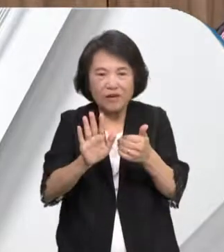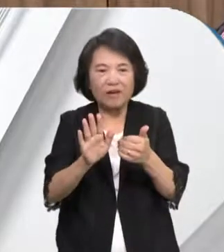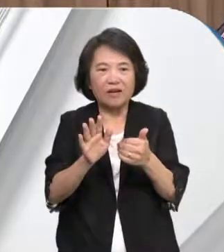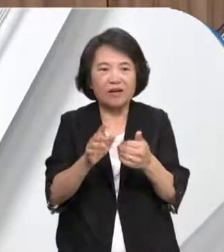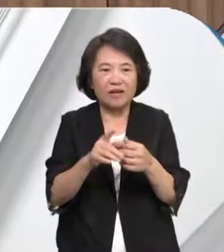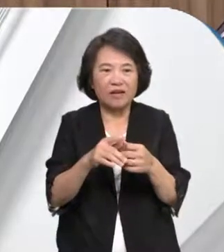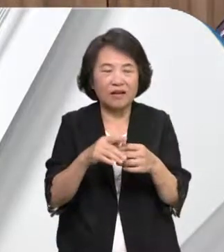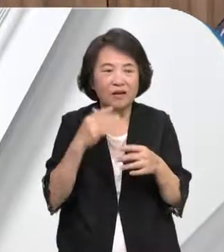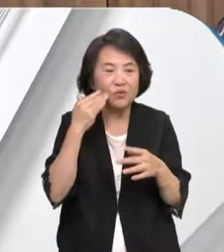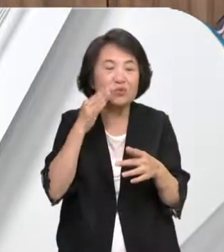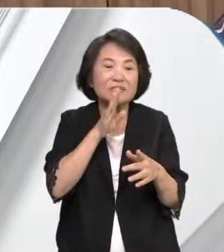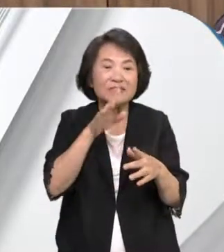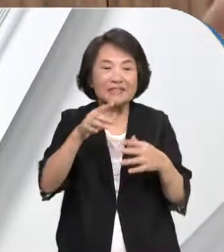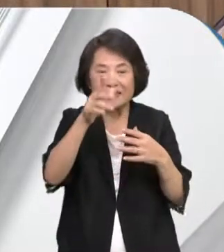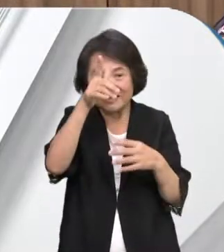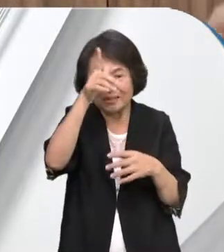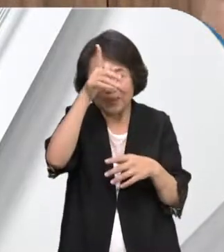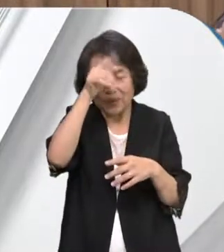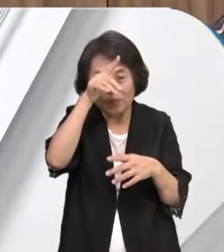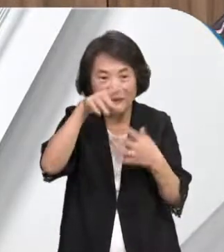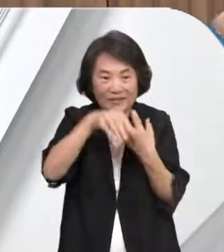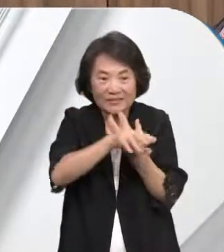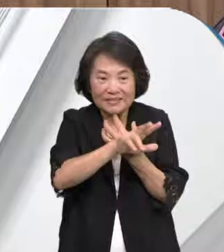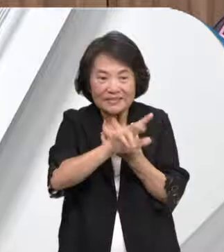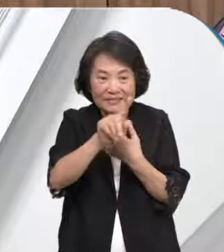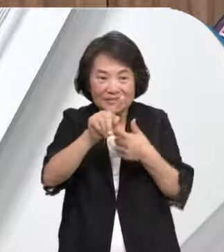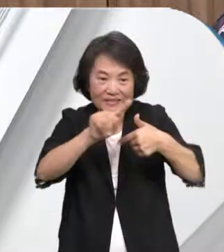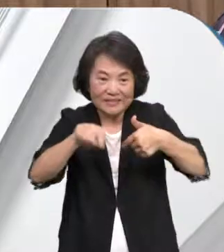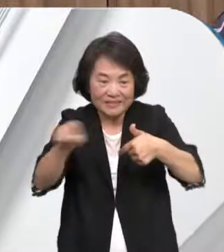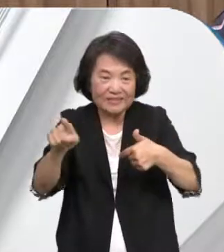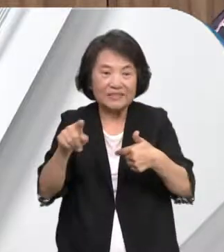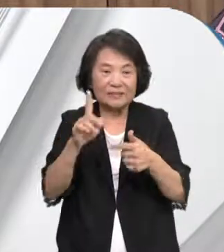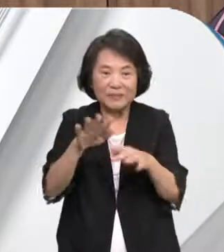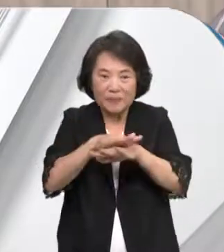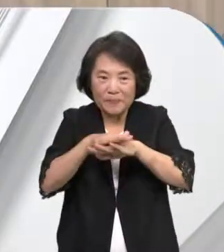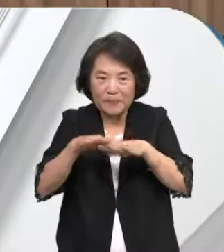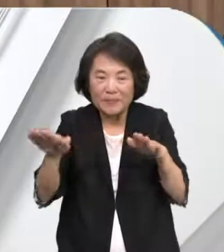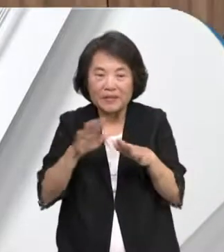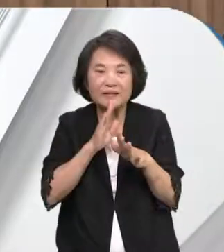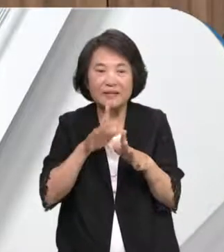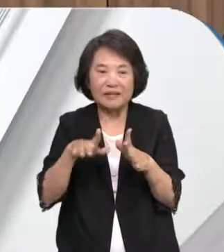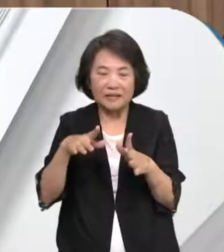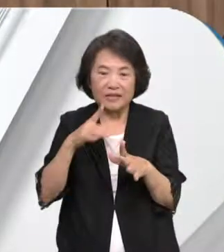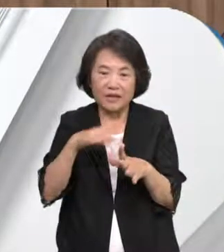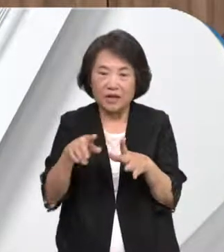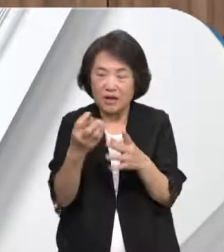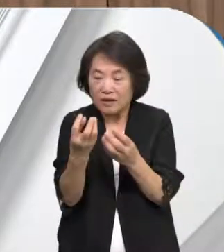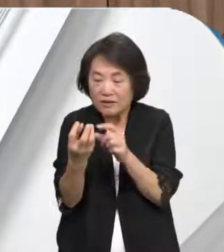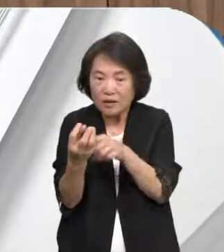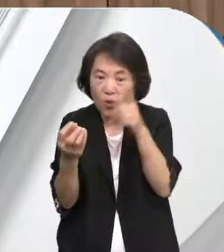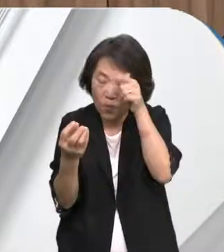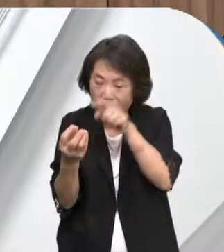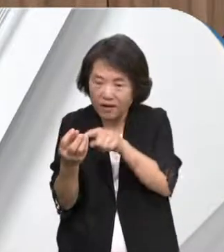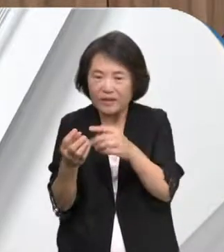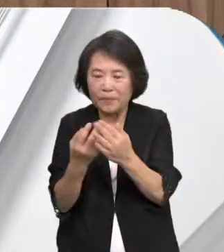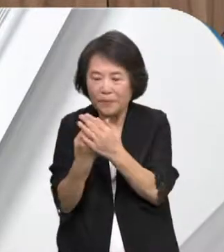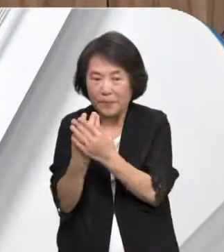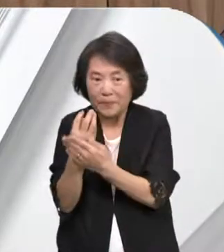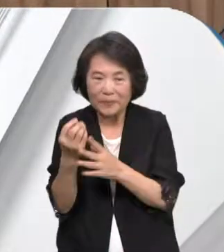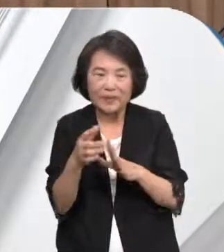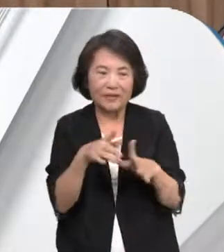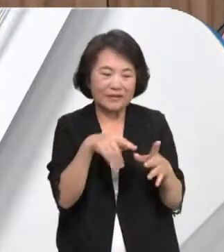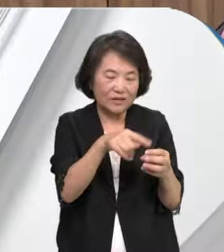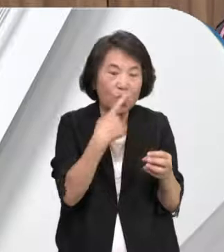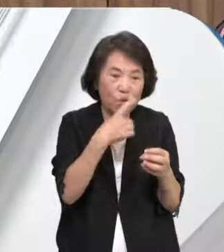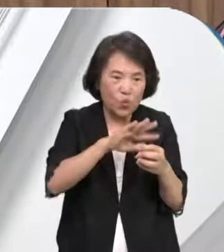咧系平的啦，啊伊个皮吼金桔咧过油，啊伊个过粗，啊主要话咧看伊个成分吼来添